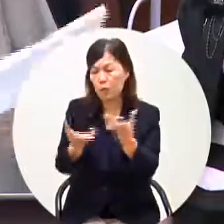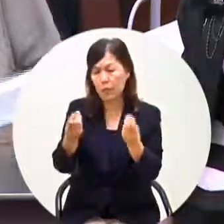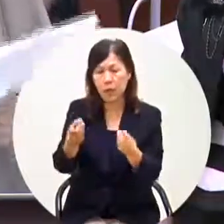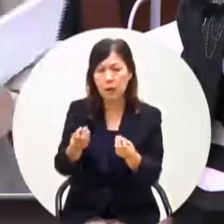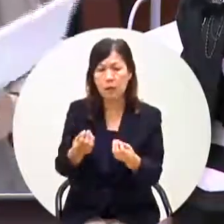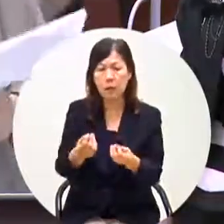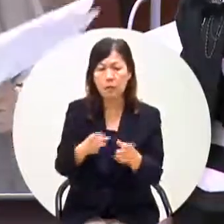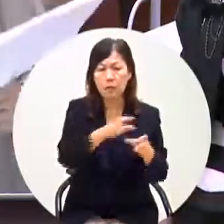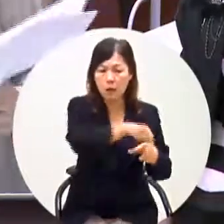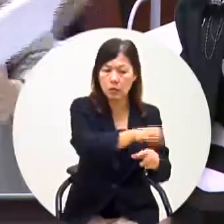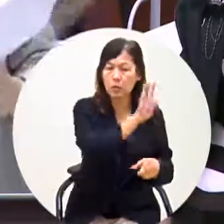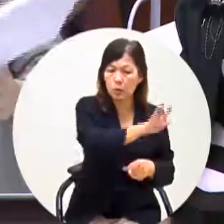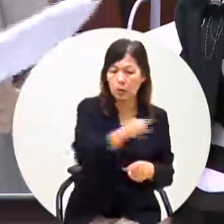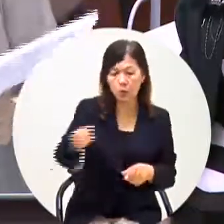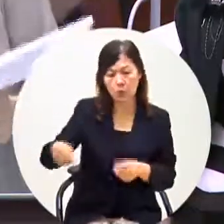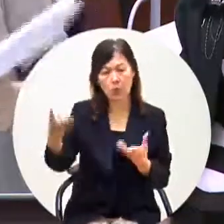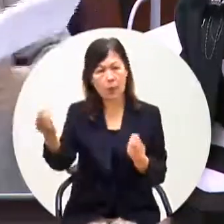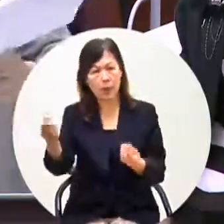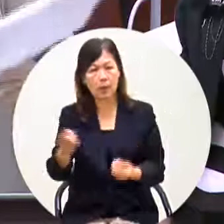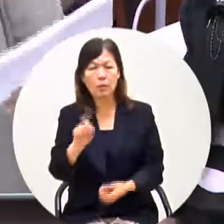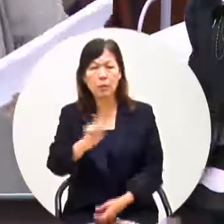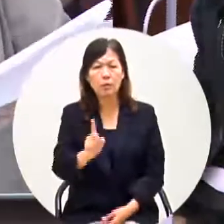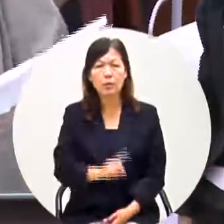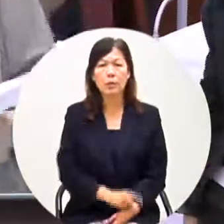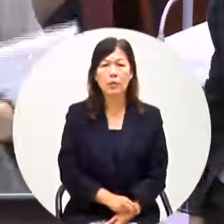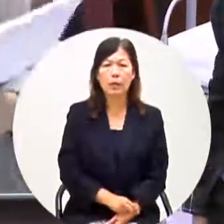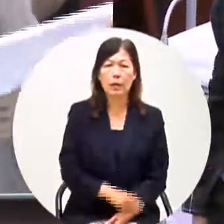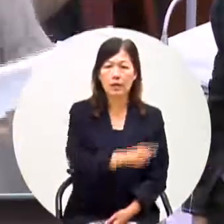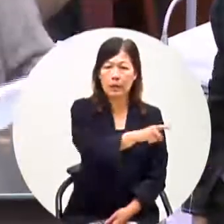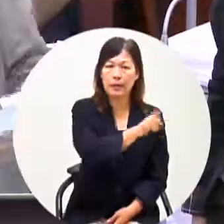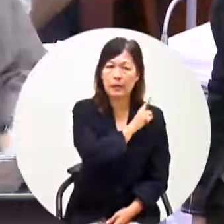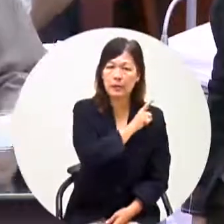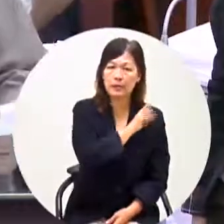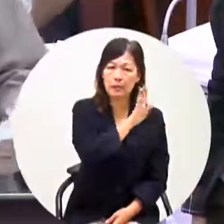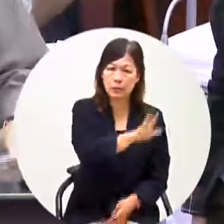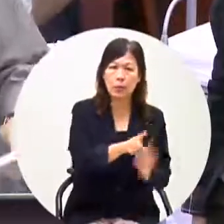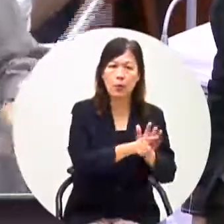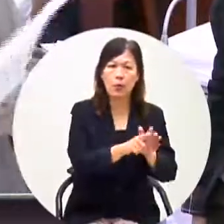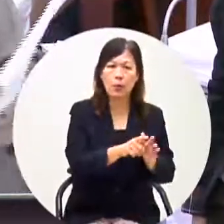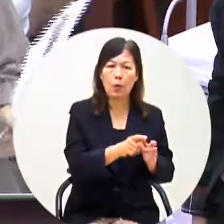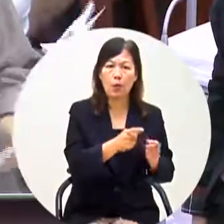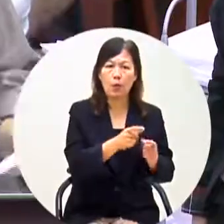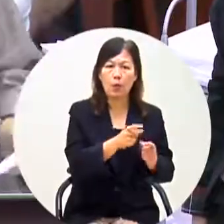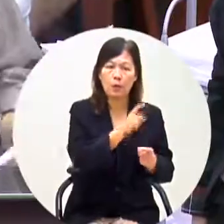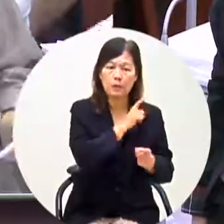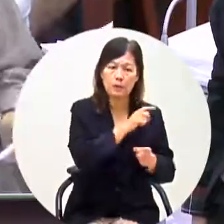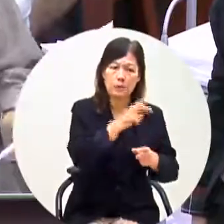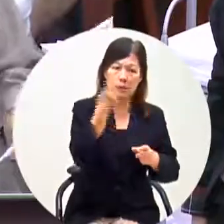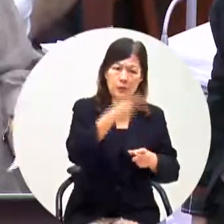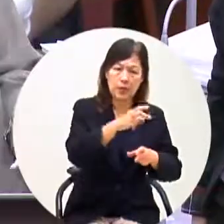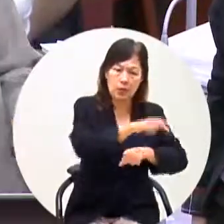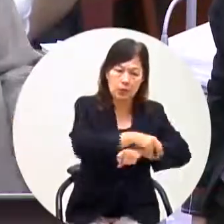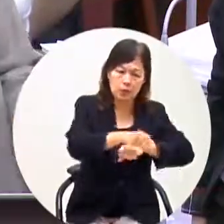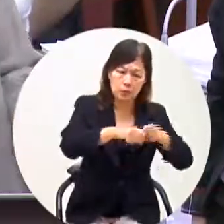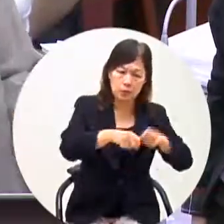中心？ 他们有自己当时在重划以后有剩下当时重划的条